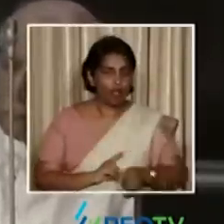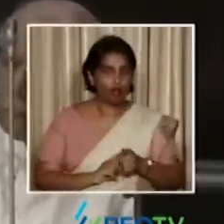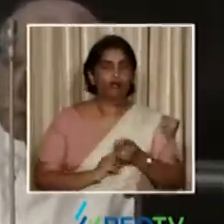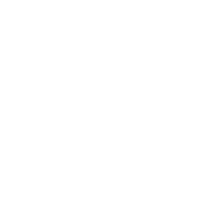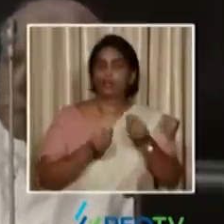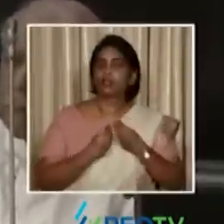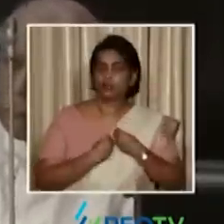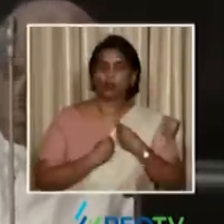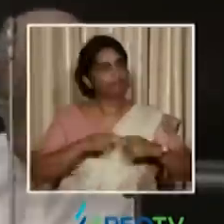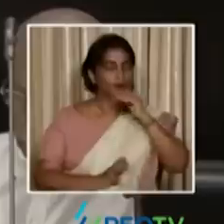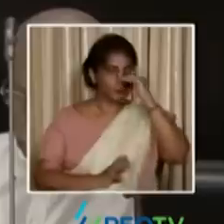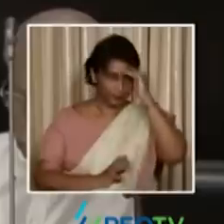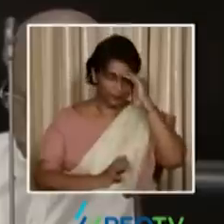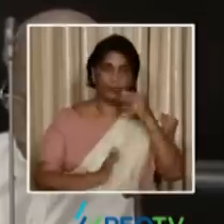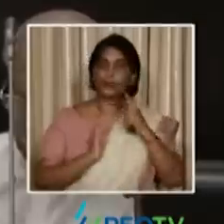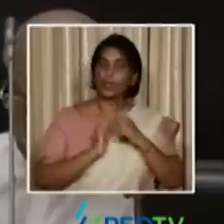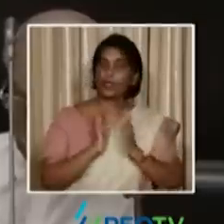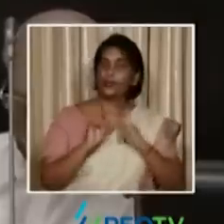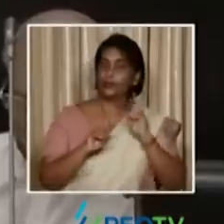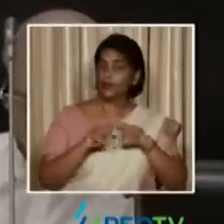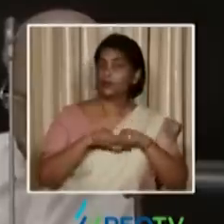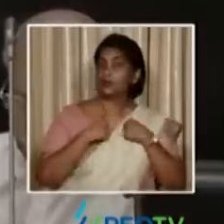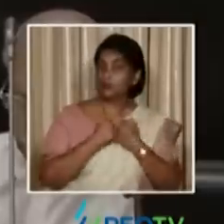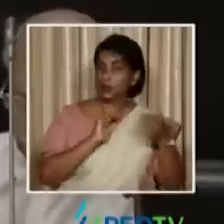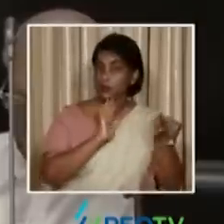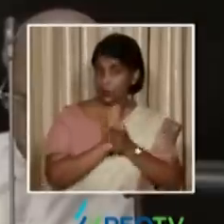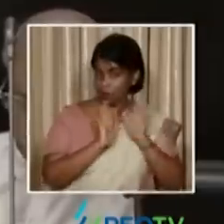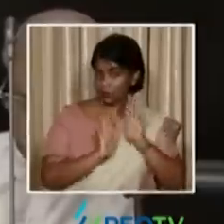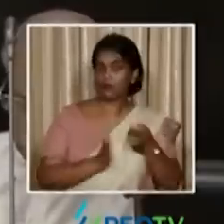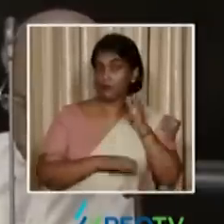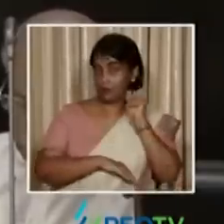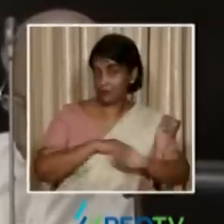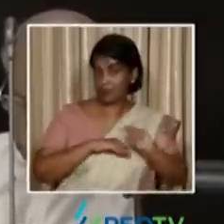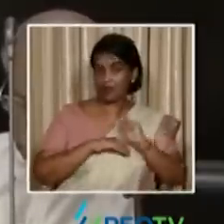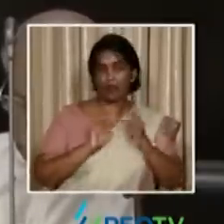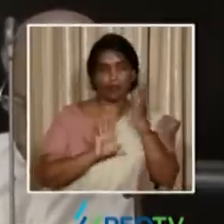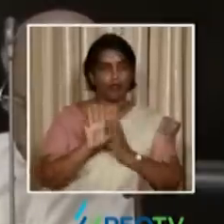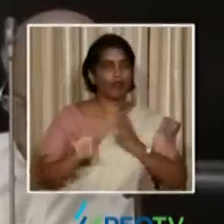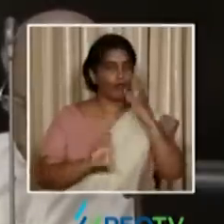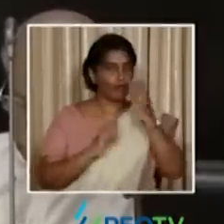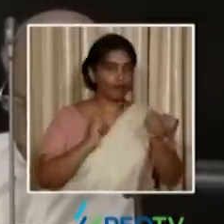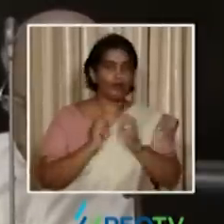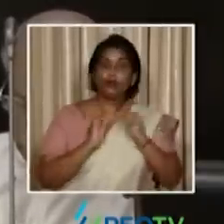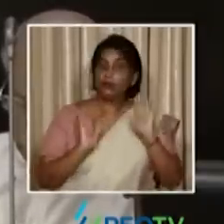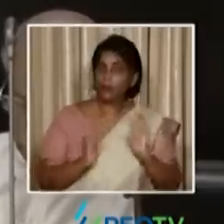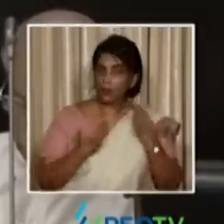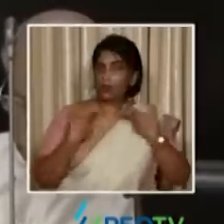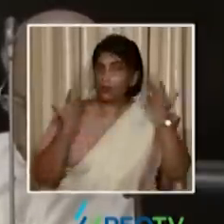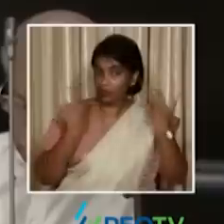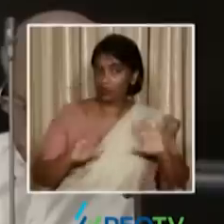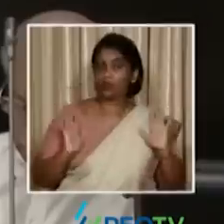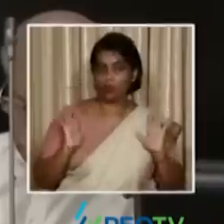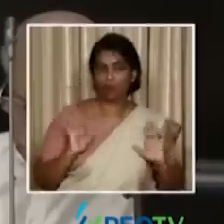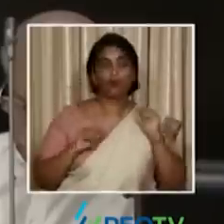දෙන්න කියලා මම ඉල්ලා සිටිනවා. IMF සංවිධානය සමග අප ඇතිකරගත් සැලසුම් වසර 4කදී ක්‍රියාත්මක කර අවසන් කළ